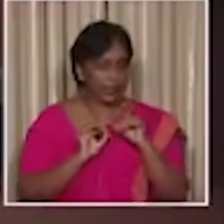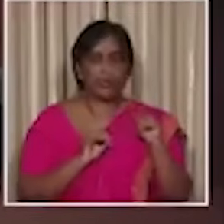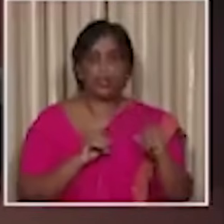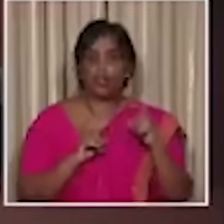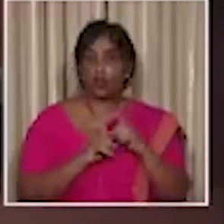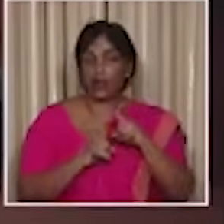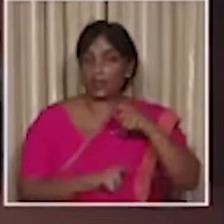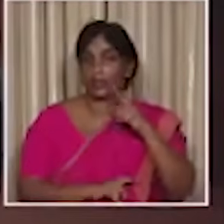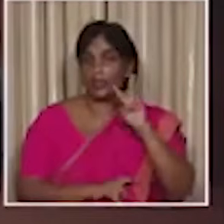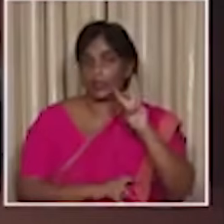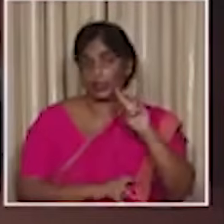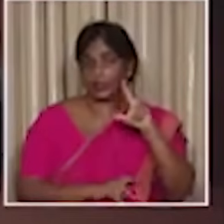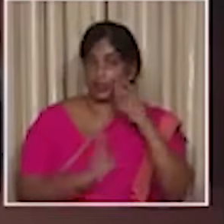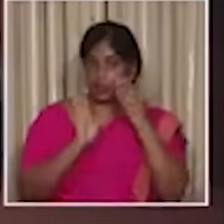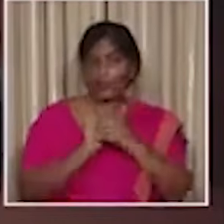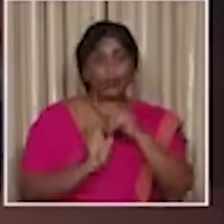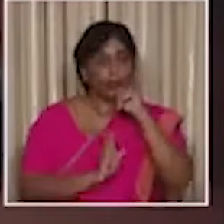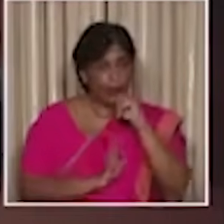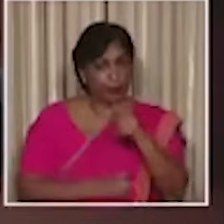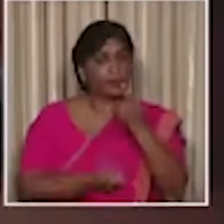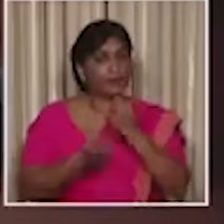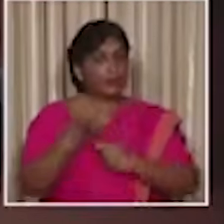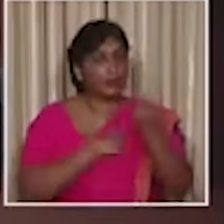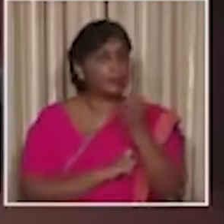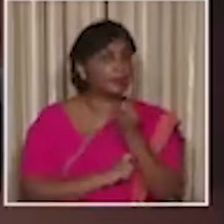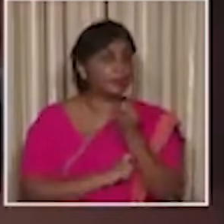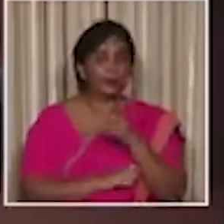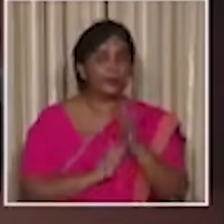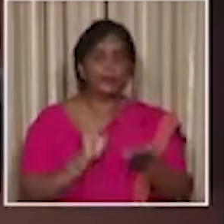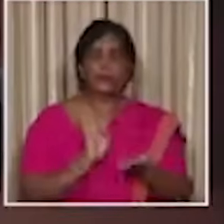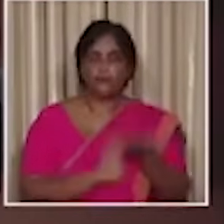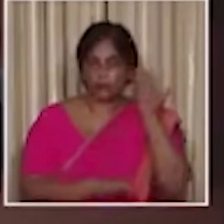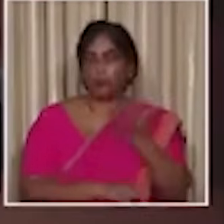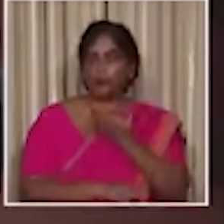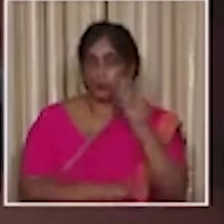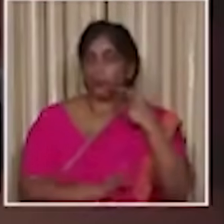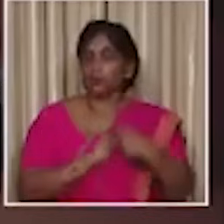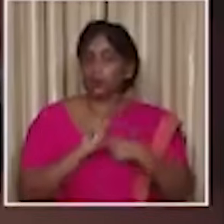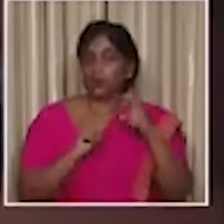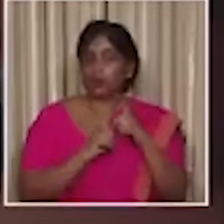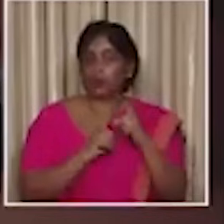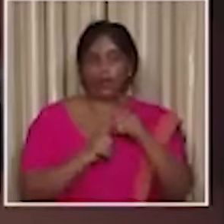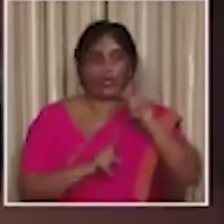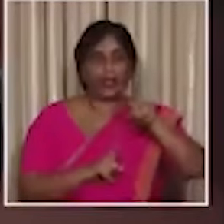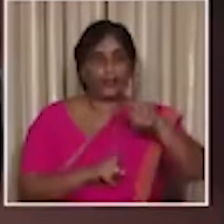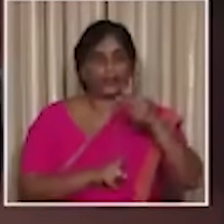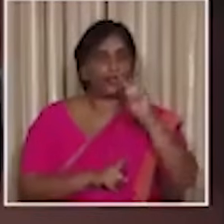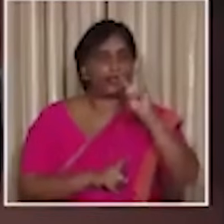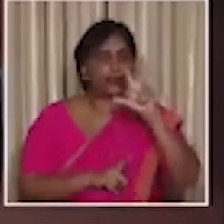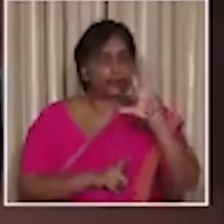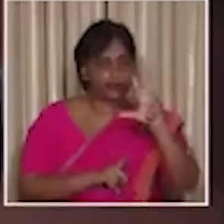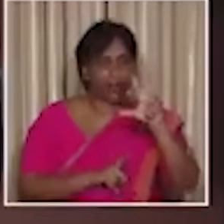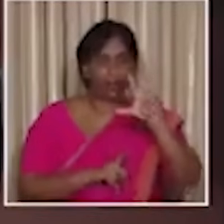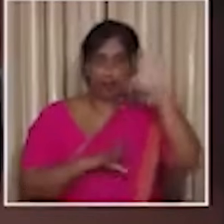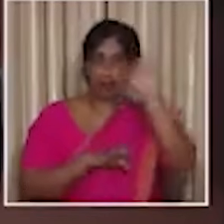tissa tak lese penuh deh, atawase mung alwi kerana mina me itu wada wedi biye heki, ratah tu dollar ekasih tissa tak genno aitri mula vides kini